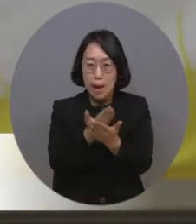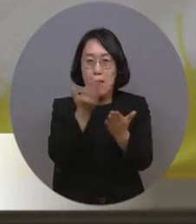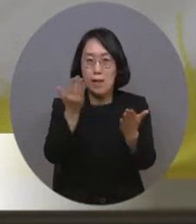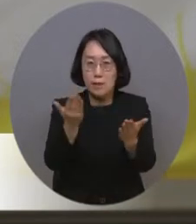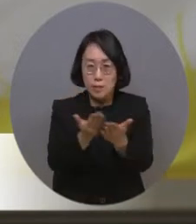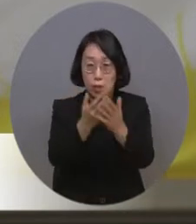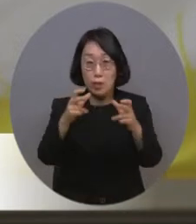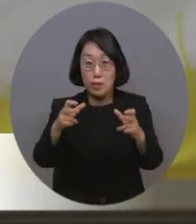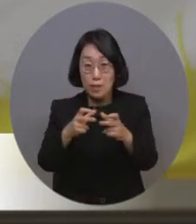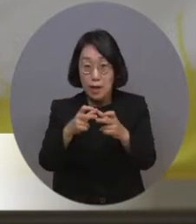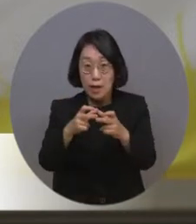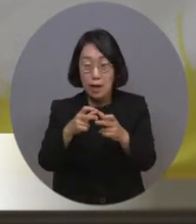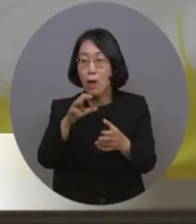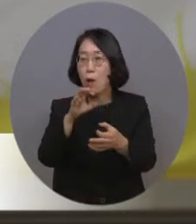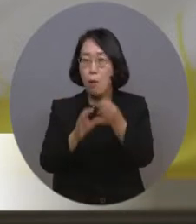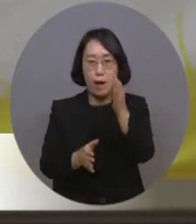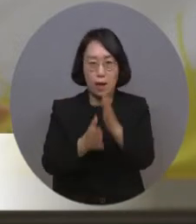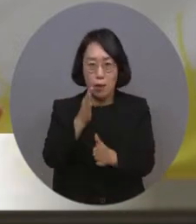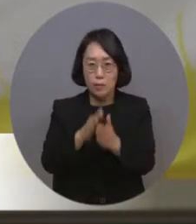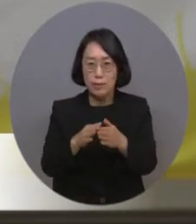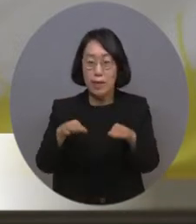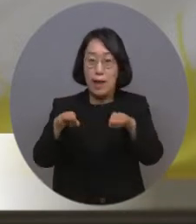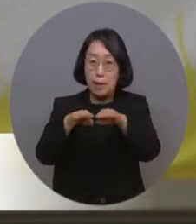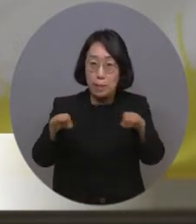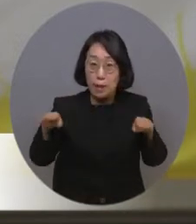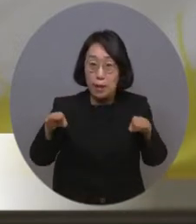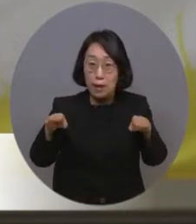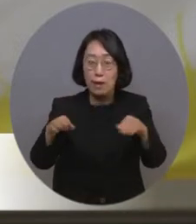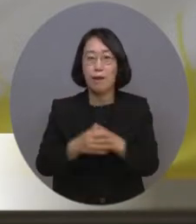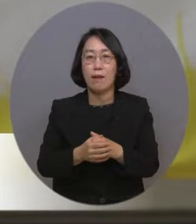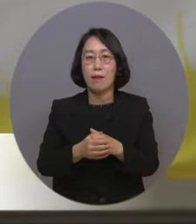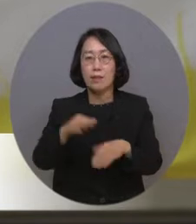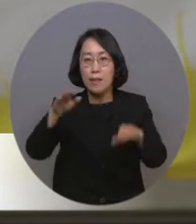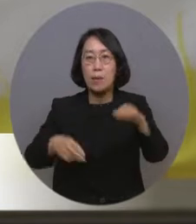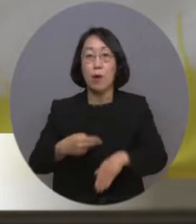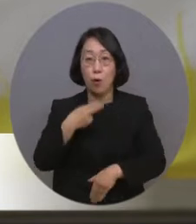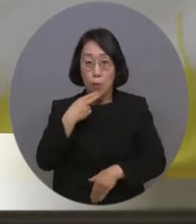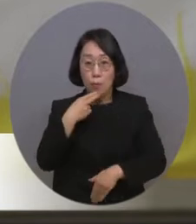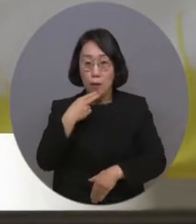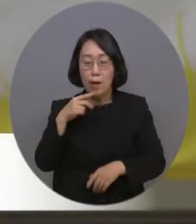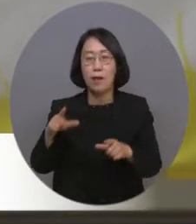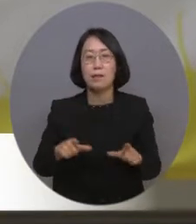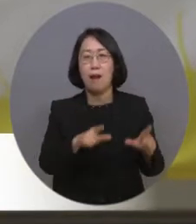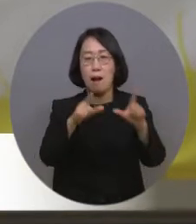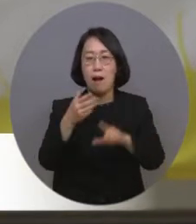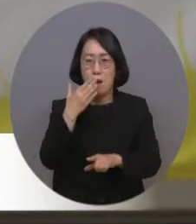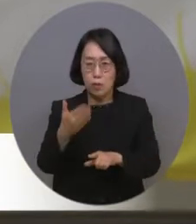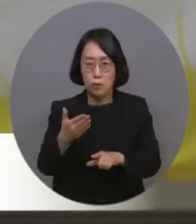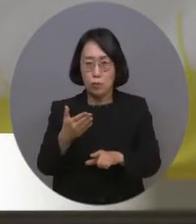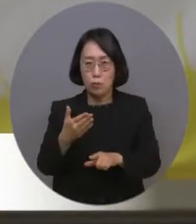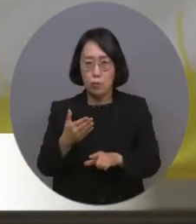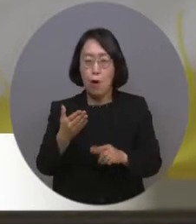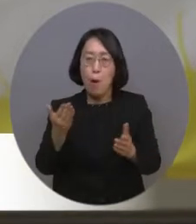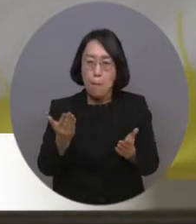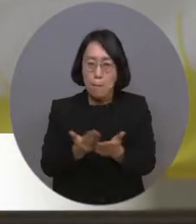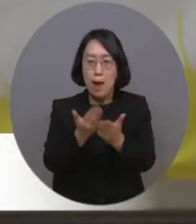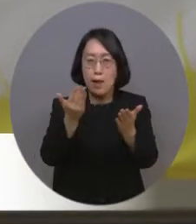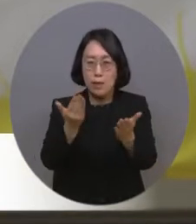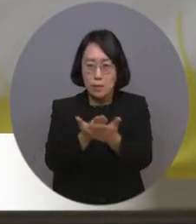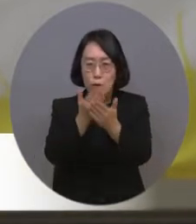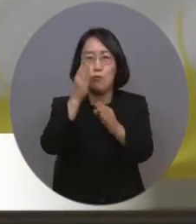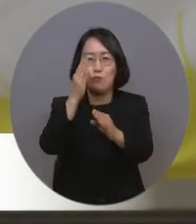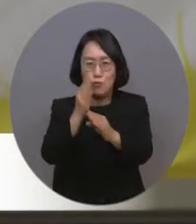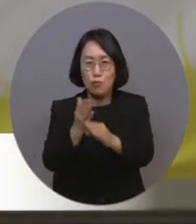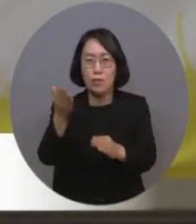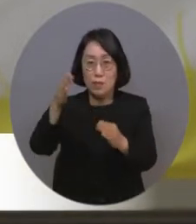갖든 장애를 갖지 않든 함께 차별의식을 느끼지 않으면서 살 수 있도록 한 걸음 가고는